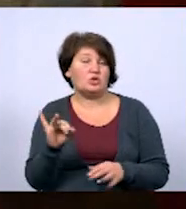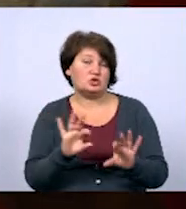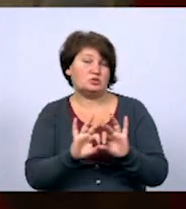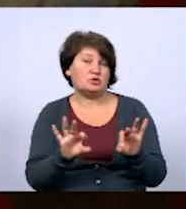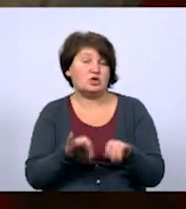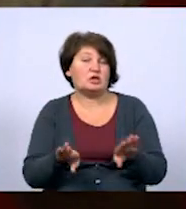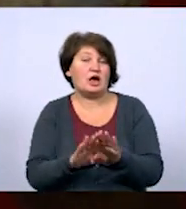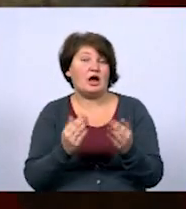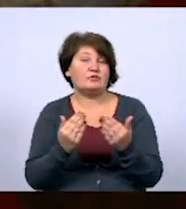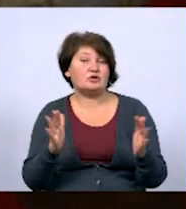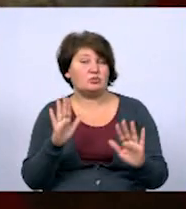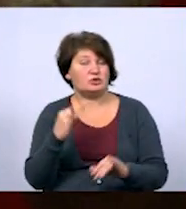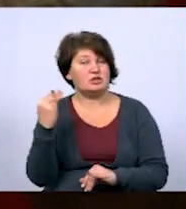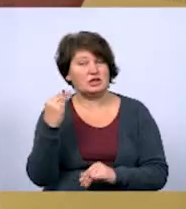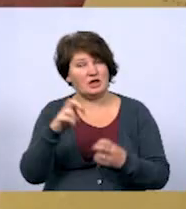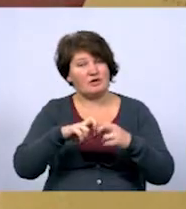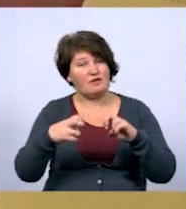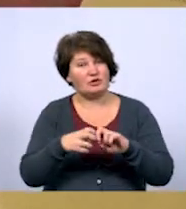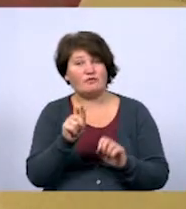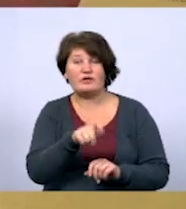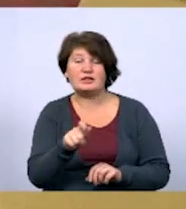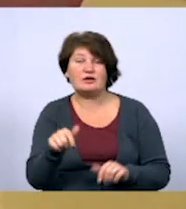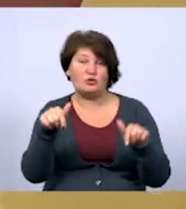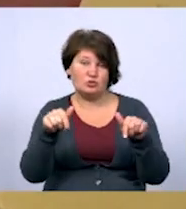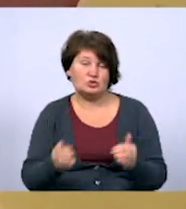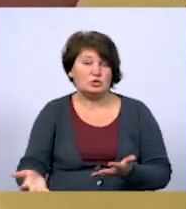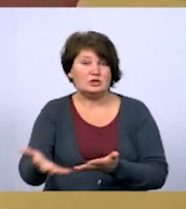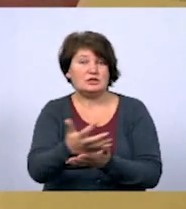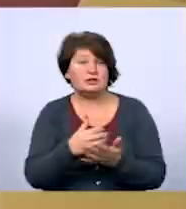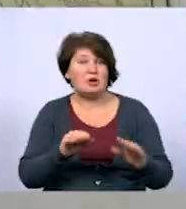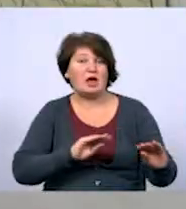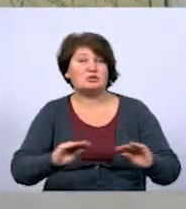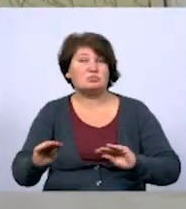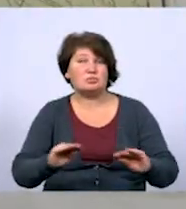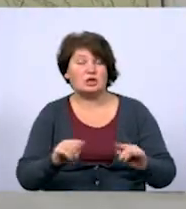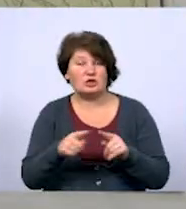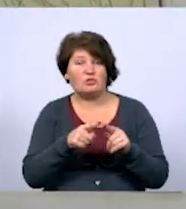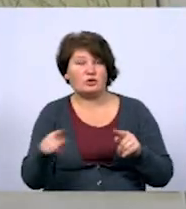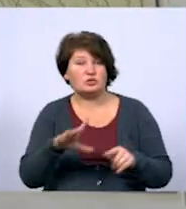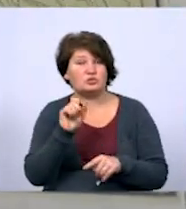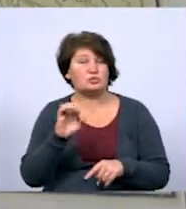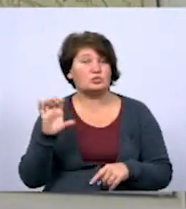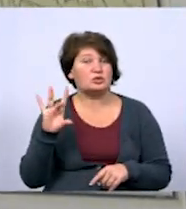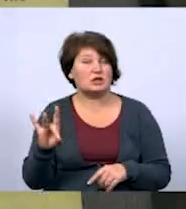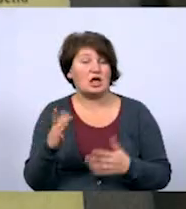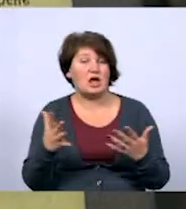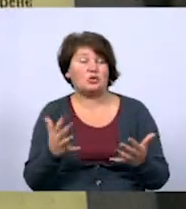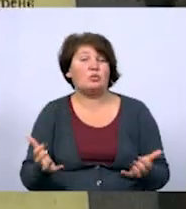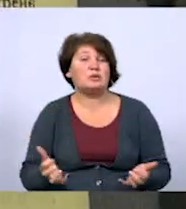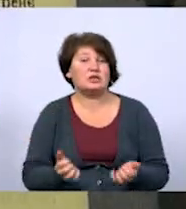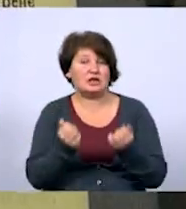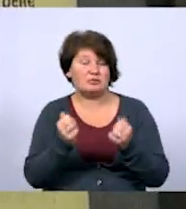така виставка буде цікавою івано-франківцям, адже тут зібрані експонати періоду становлення української влади, яку підтримали й